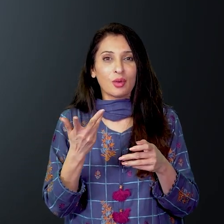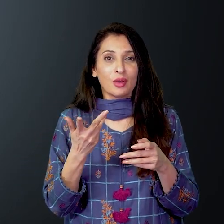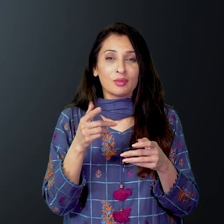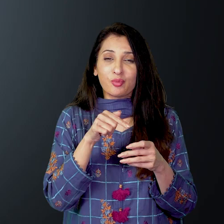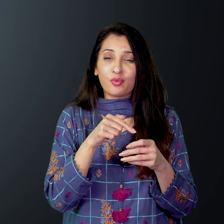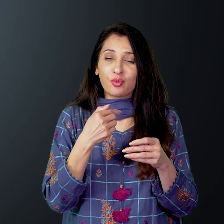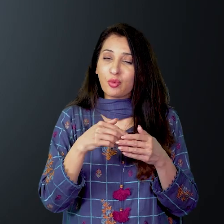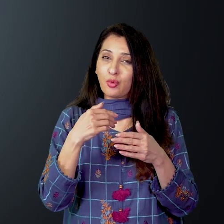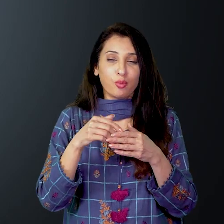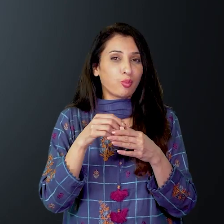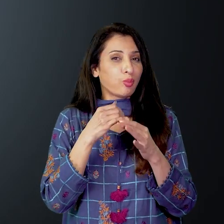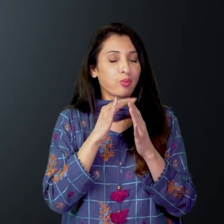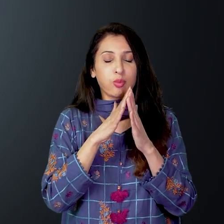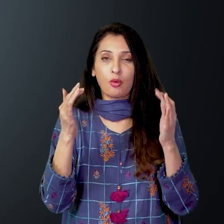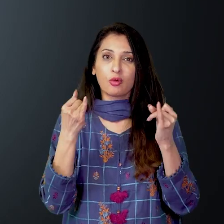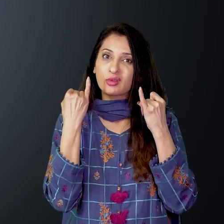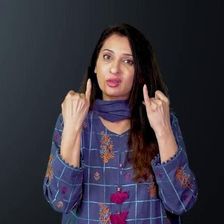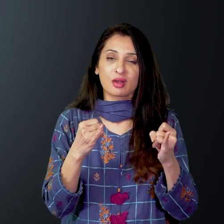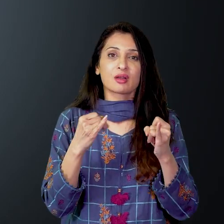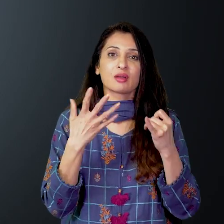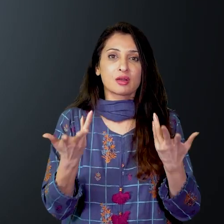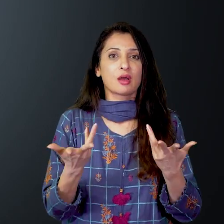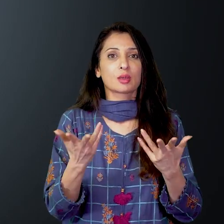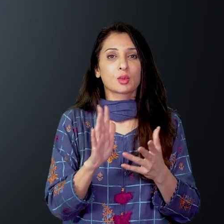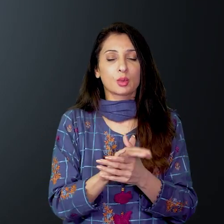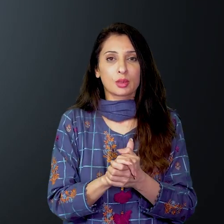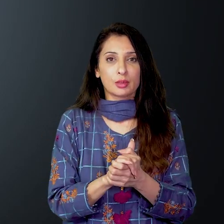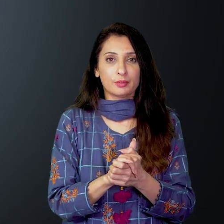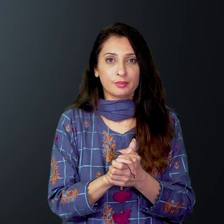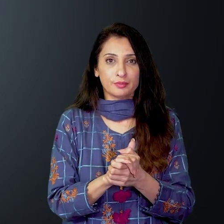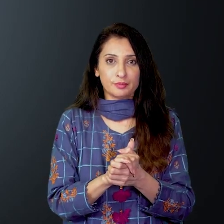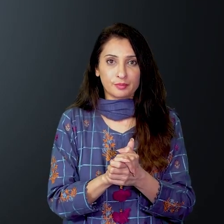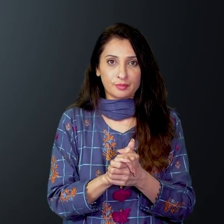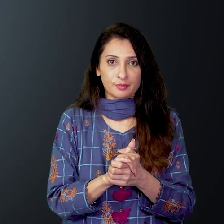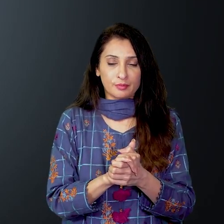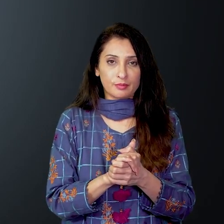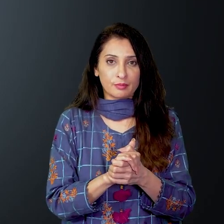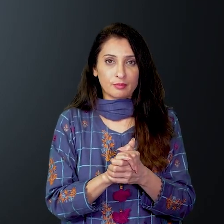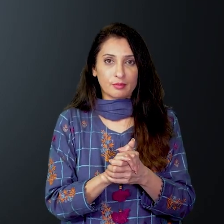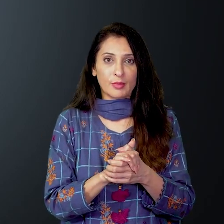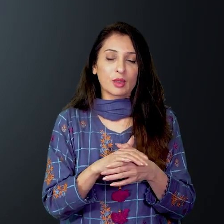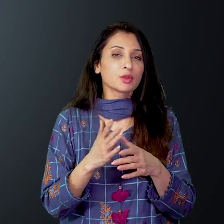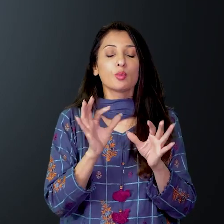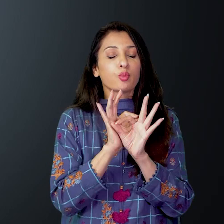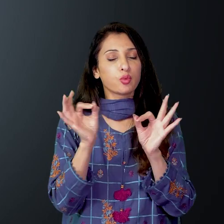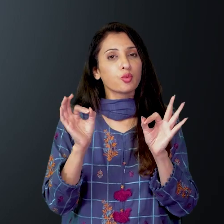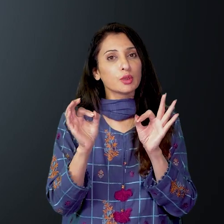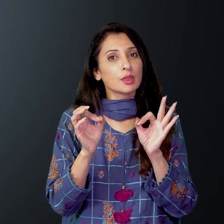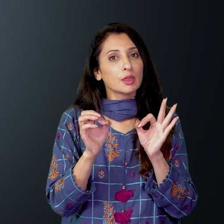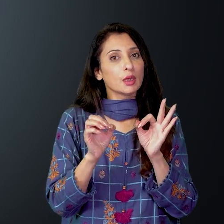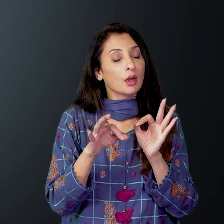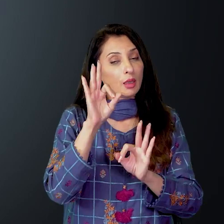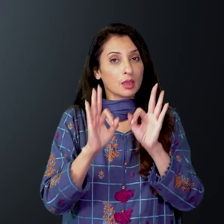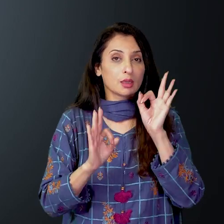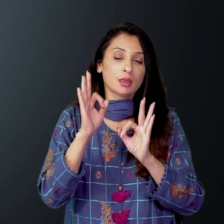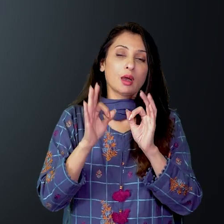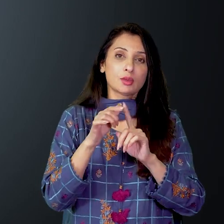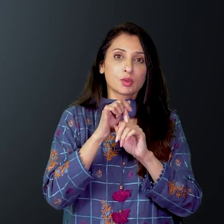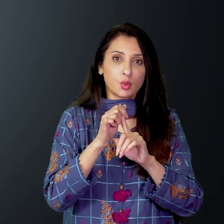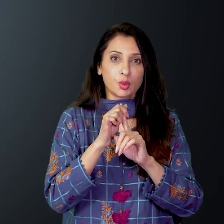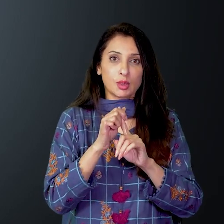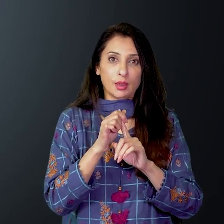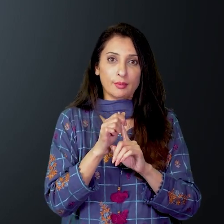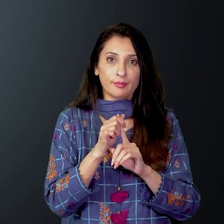ट्यूमर, इस तरह की वो चीज़ें हैं जो आप शायद प्रिवेंट नहीं कर सकते विदाउट टेकिंग दीज मेजर्स या विद टेकिंग दीज